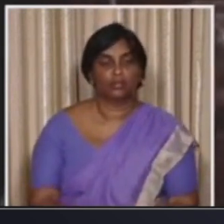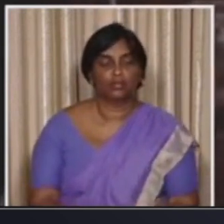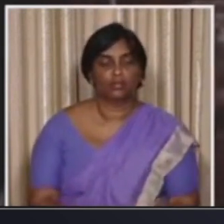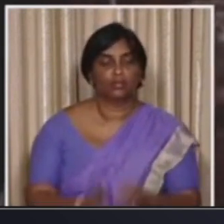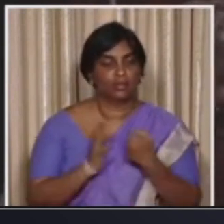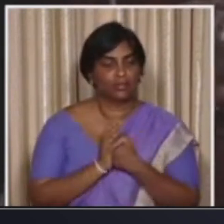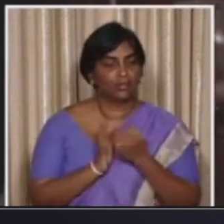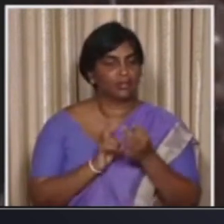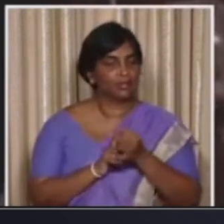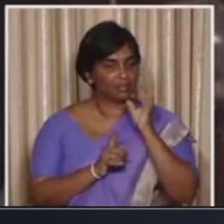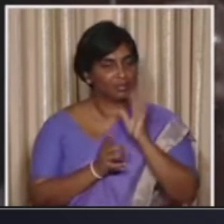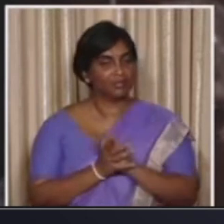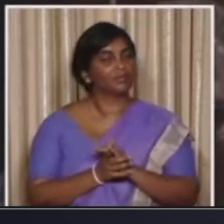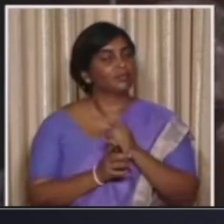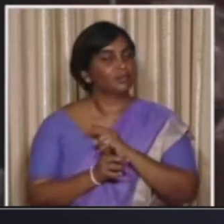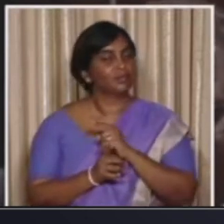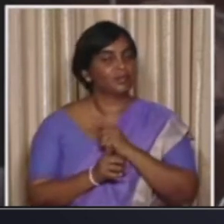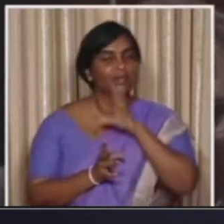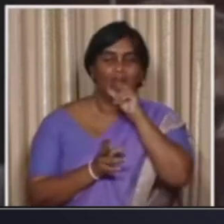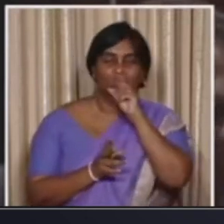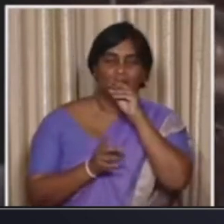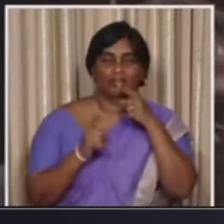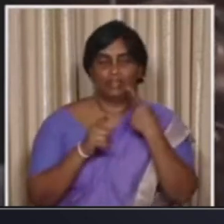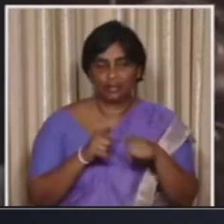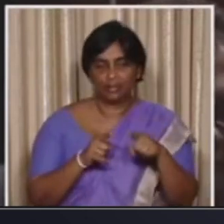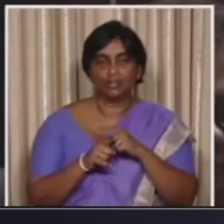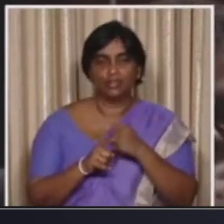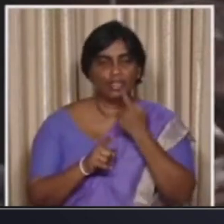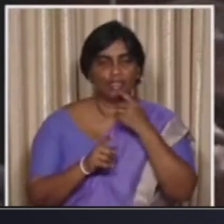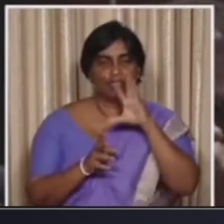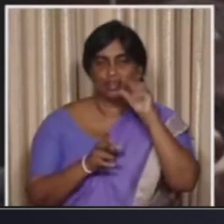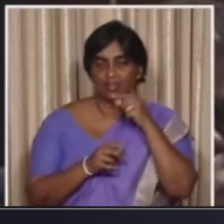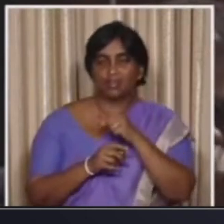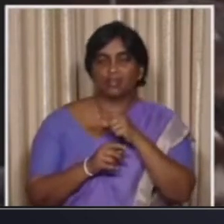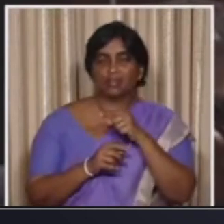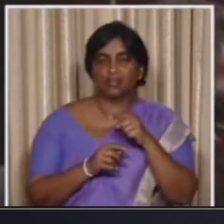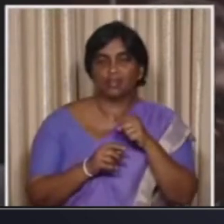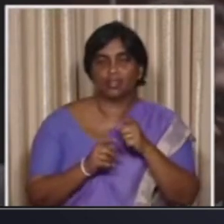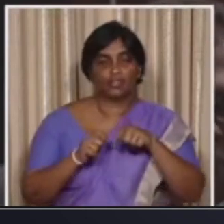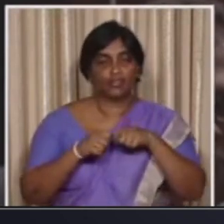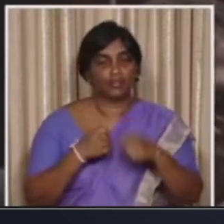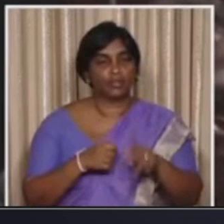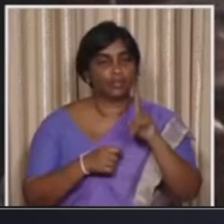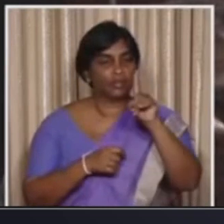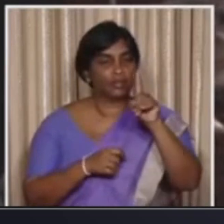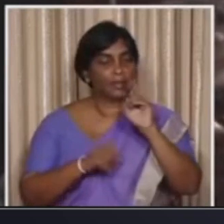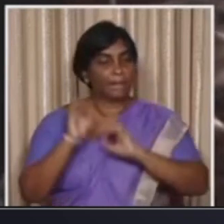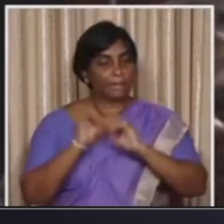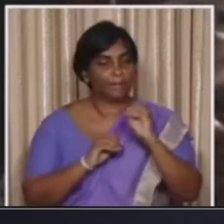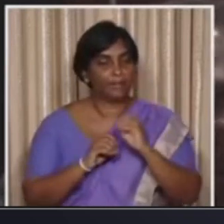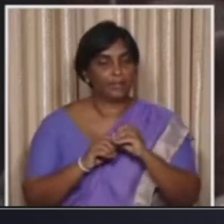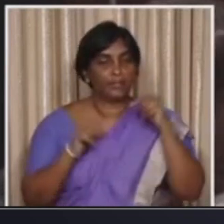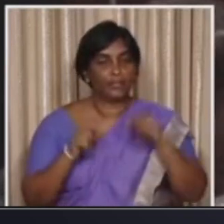garu sabhapathumani katta metha thodona samaharu katta metha thodona uddamane siyade kai